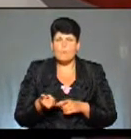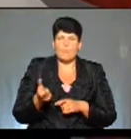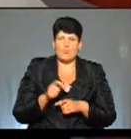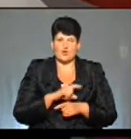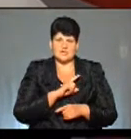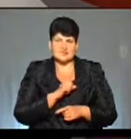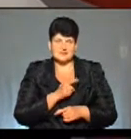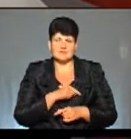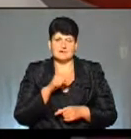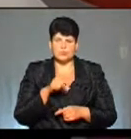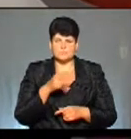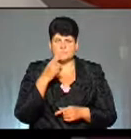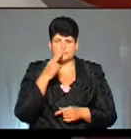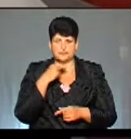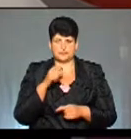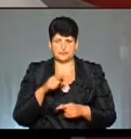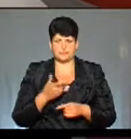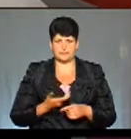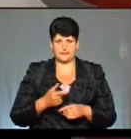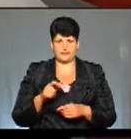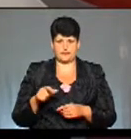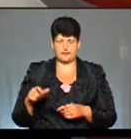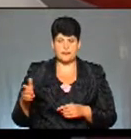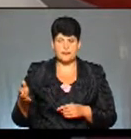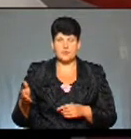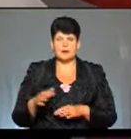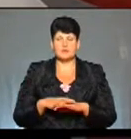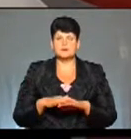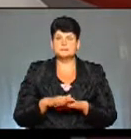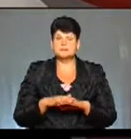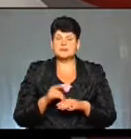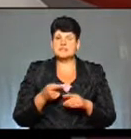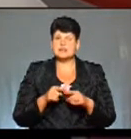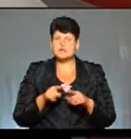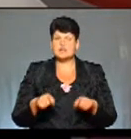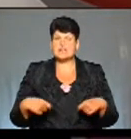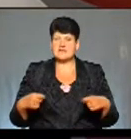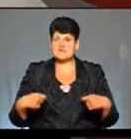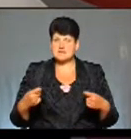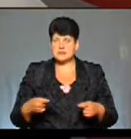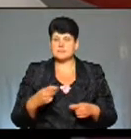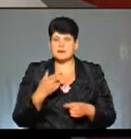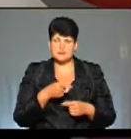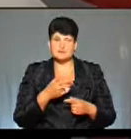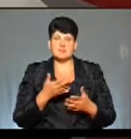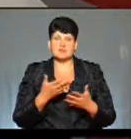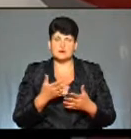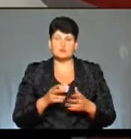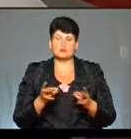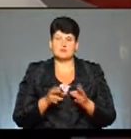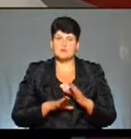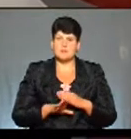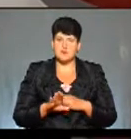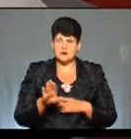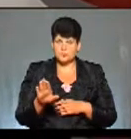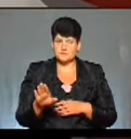того, щоб адаптуватися в суспільстві. Це ті люди, які на візках, їм, звісно, потрібний пандус, потрібні